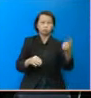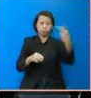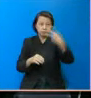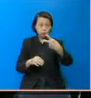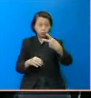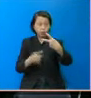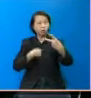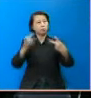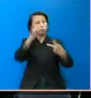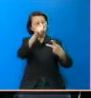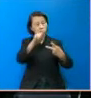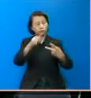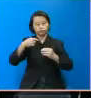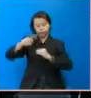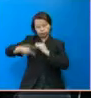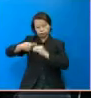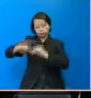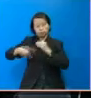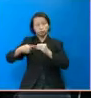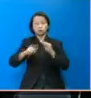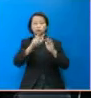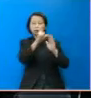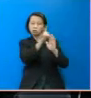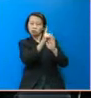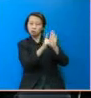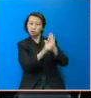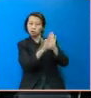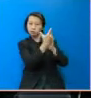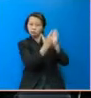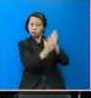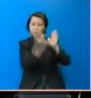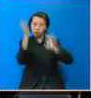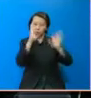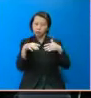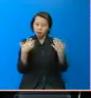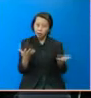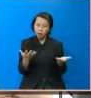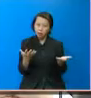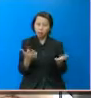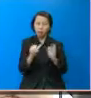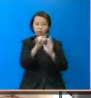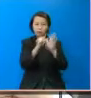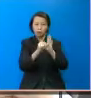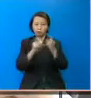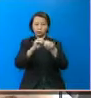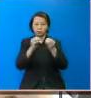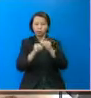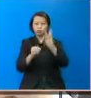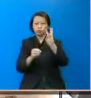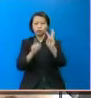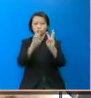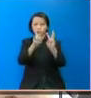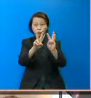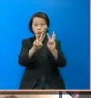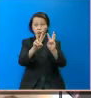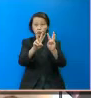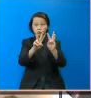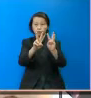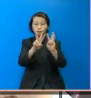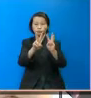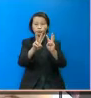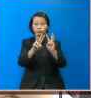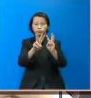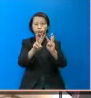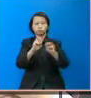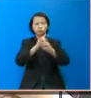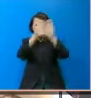keduanya, berhubung kait dengan perlembagaan Malaysia yang ada. Artikel 62, iaitu jelas